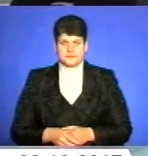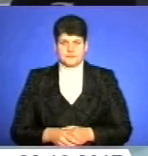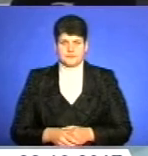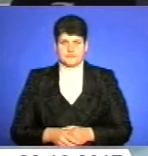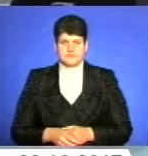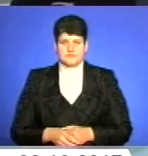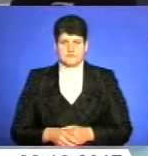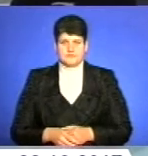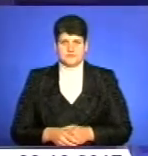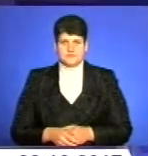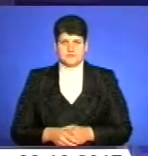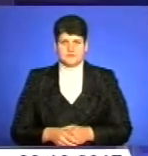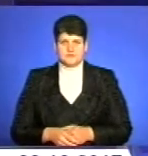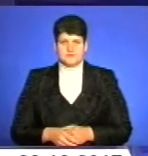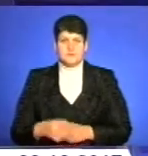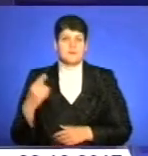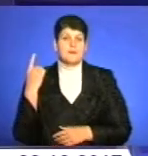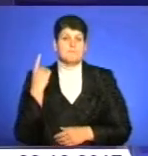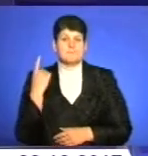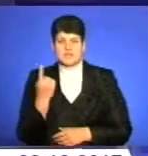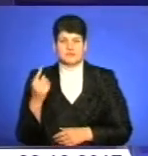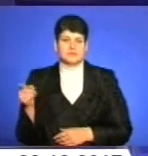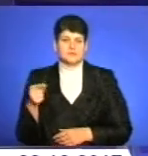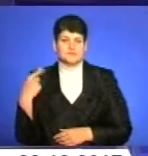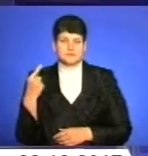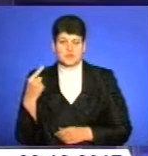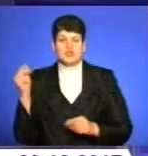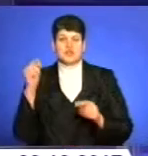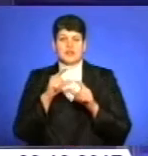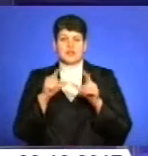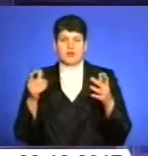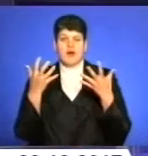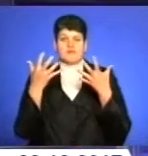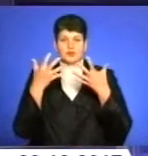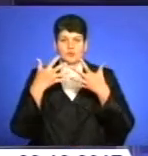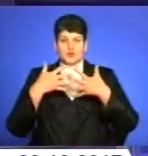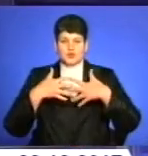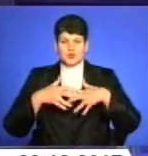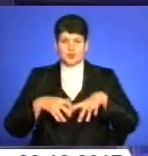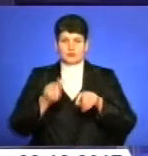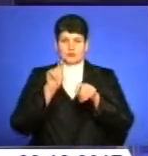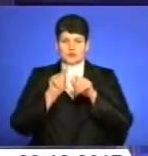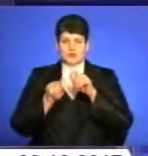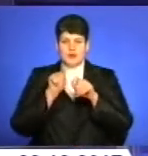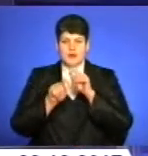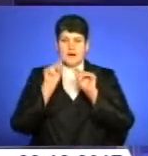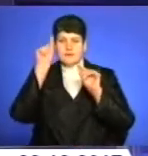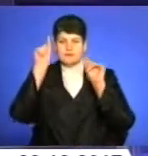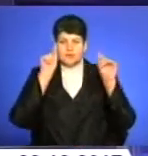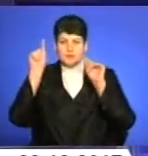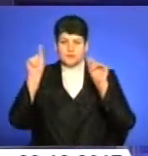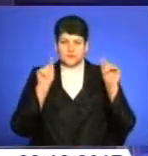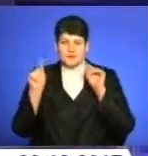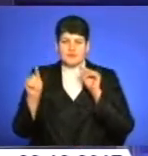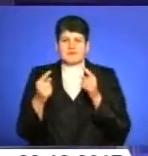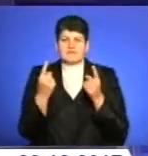ТТБ. Першу на Тернопільщині шкільну автоматизовану обсерваторію відкрили у Байковецькій громаді. Потужний